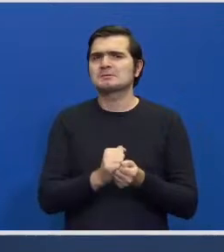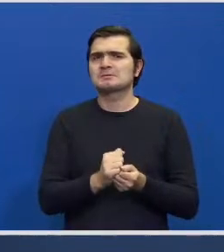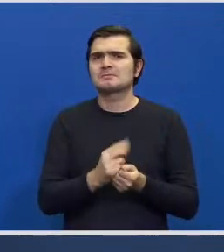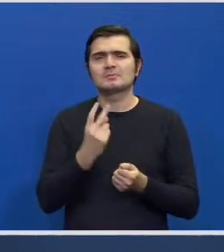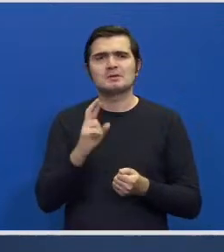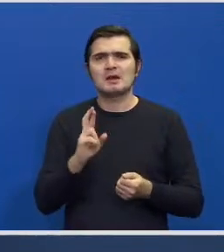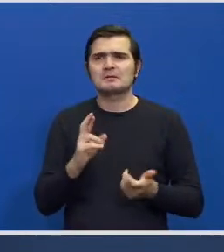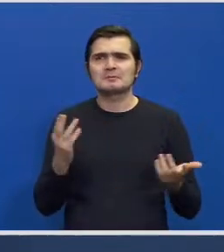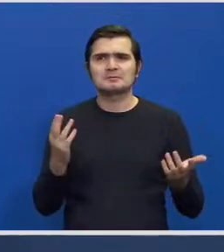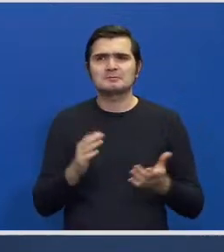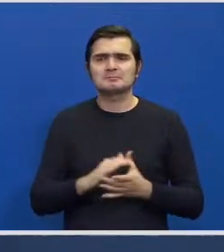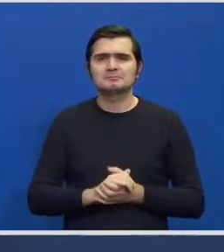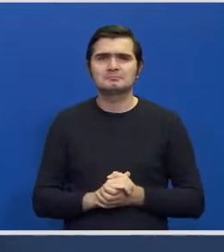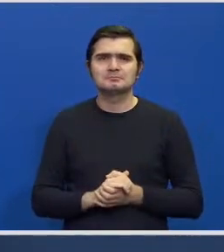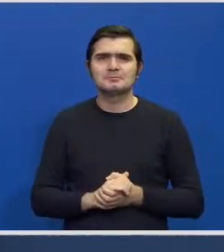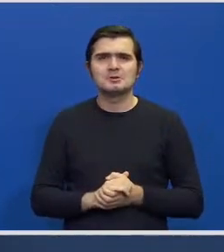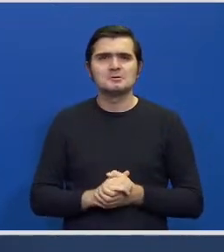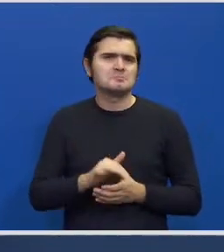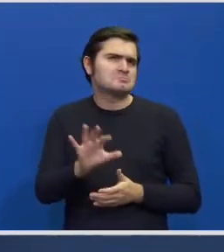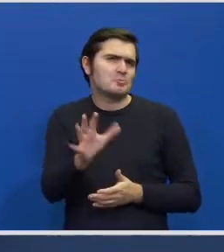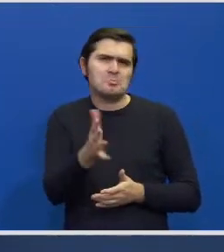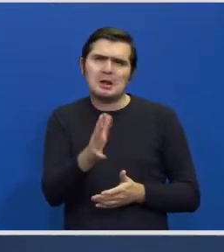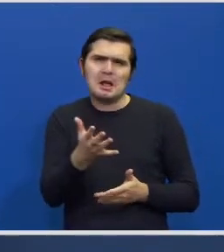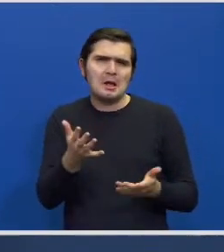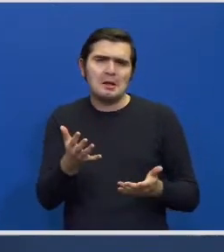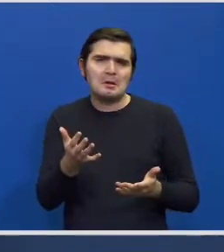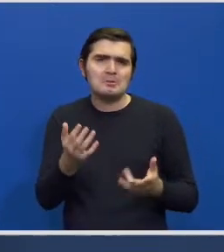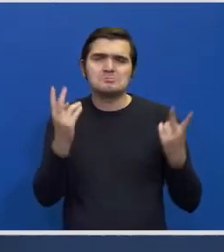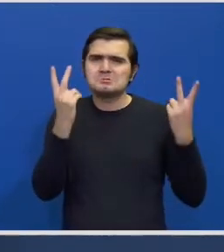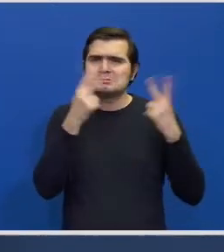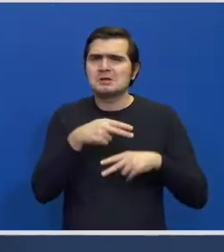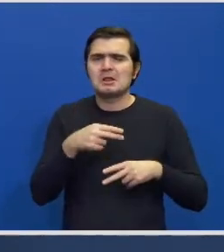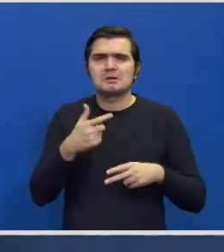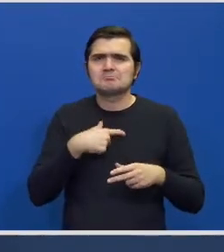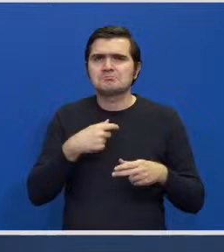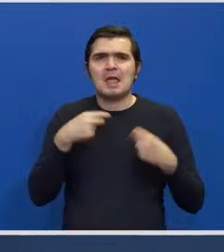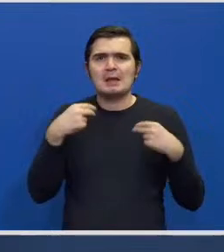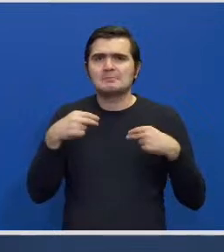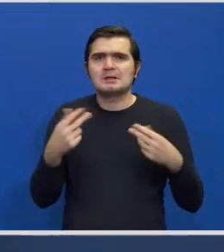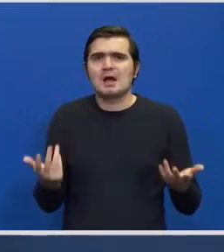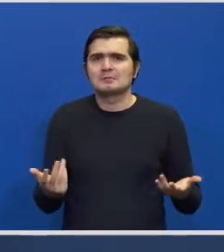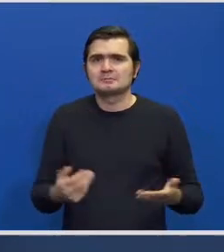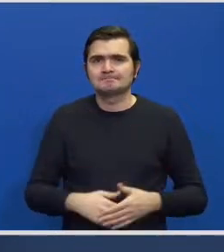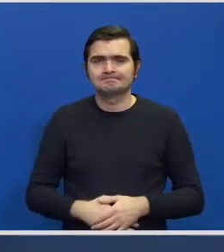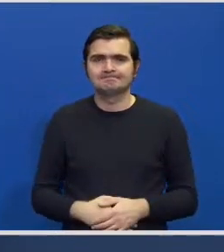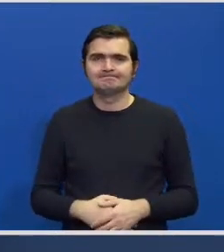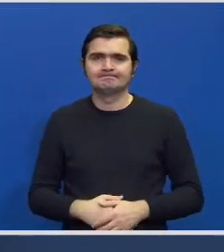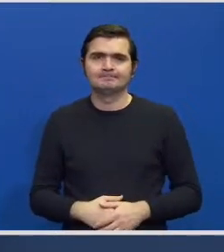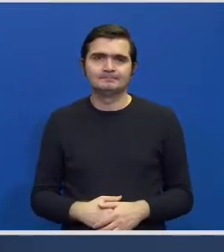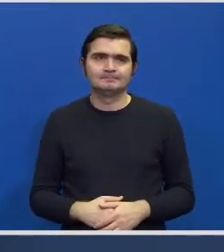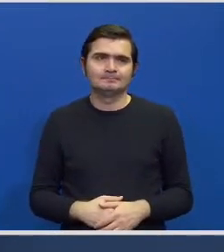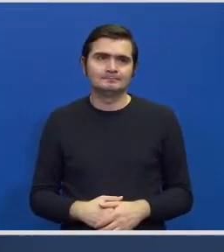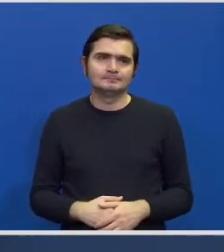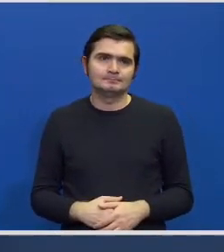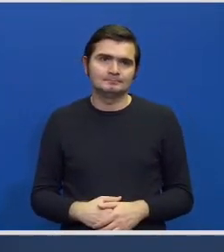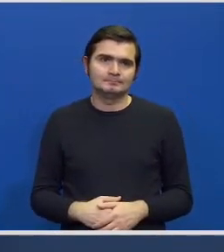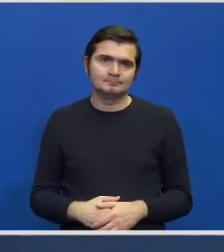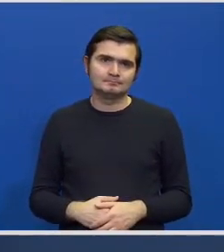fost luată în condiții în care nu prea le putem explica.